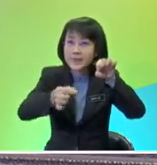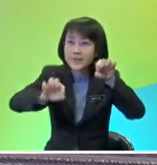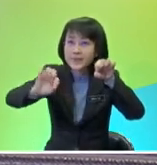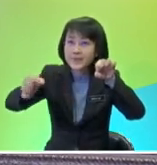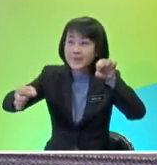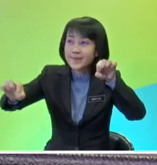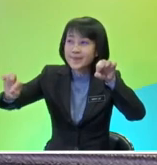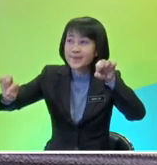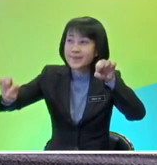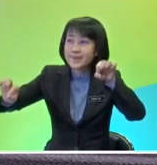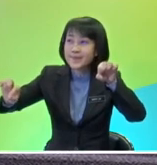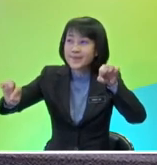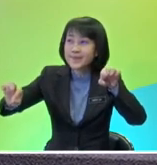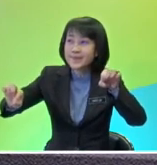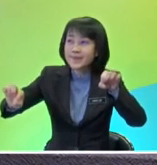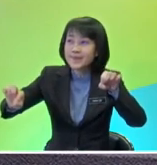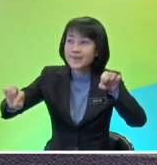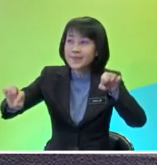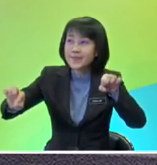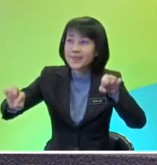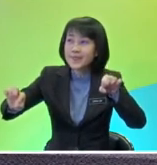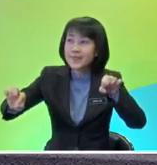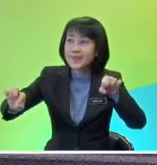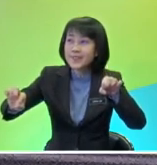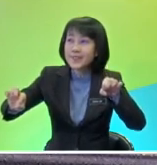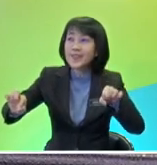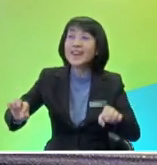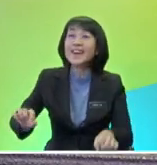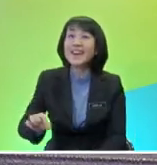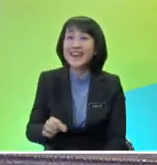baik, kita penuhkan dulu tiub ni. Okey, nampak kan?